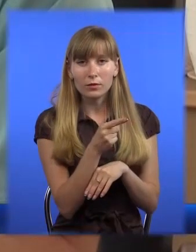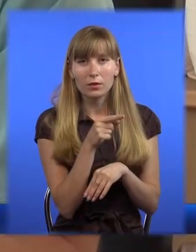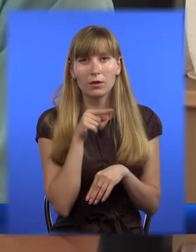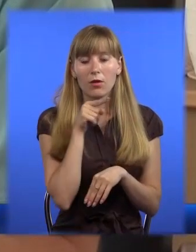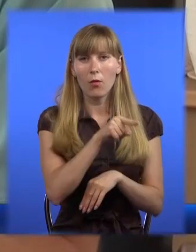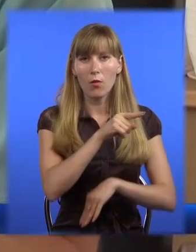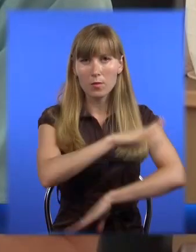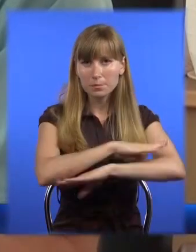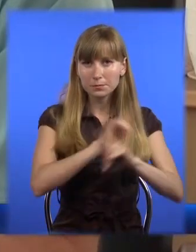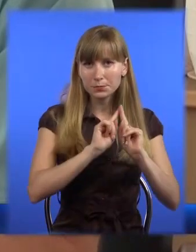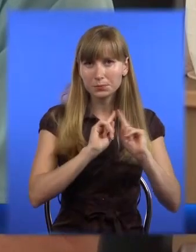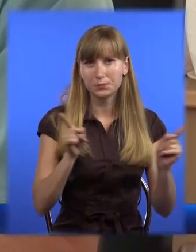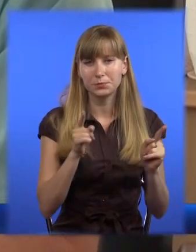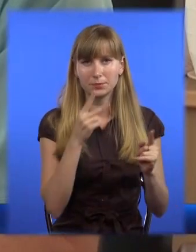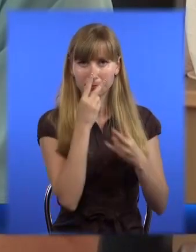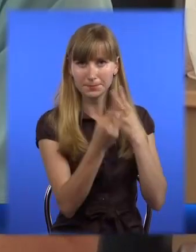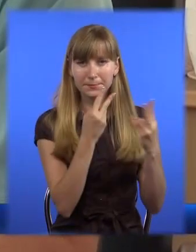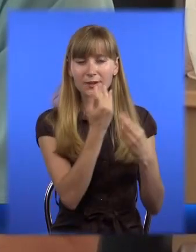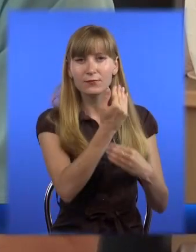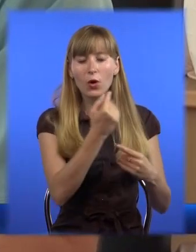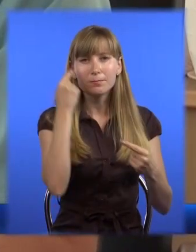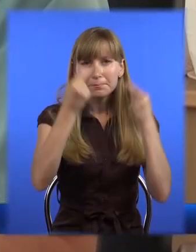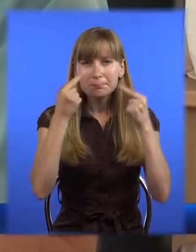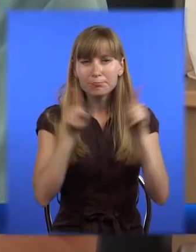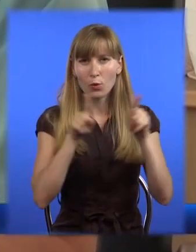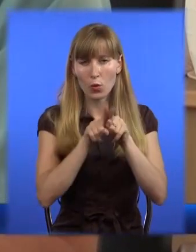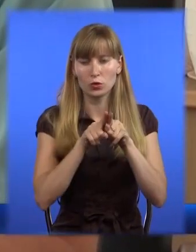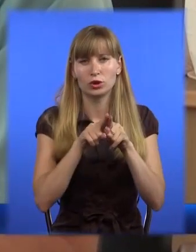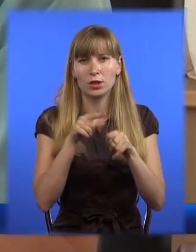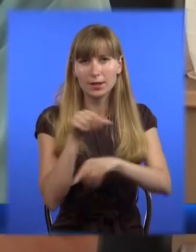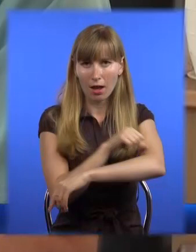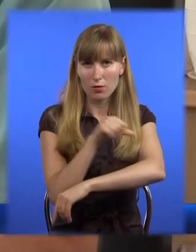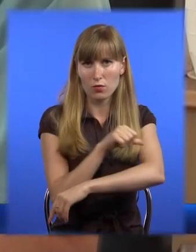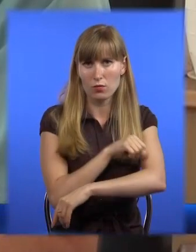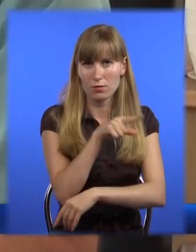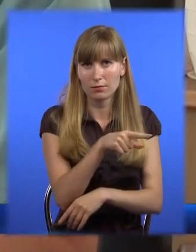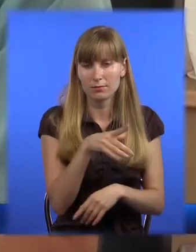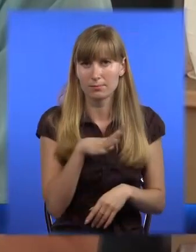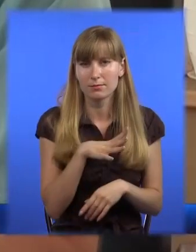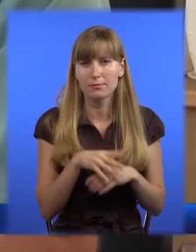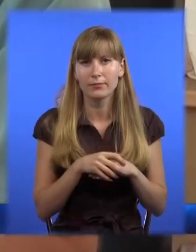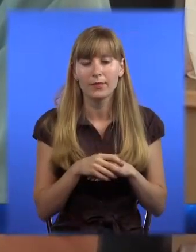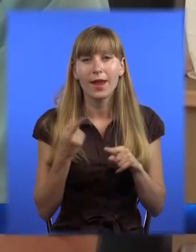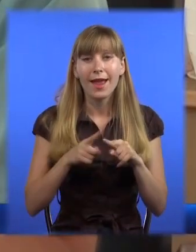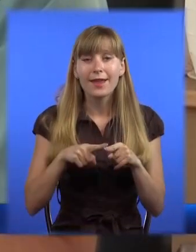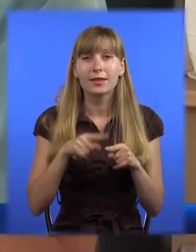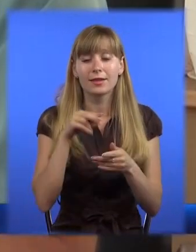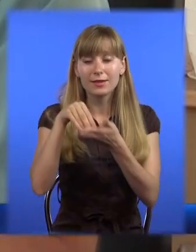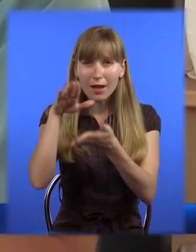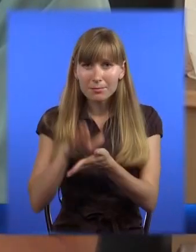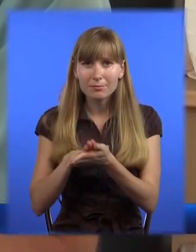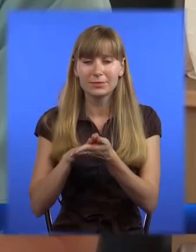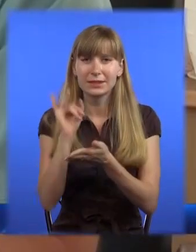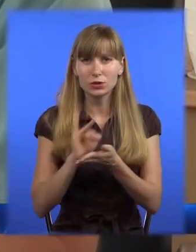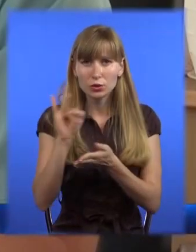застав в стані, яке він оцінив як опіоїдне оп'яніння. Этот диагноз не был вынесен в историю